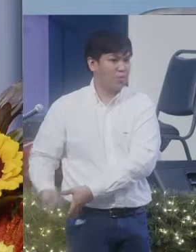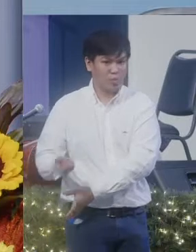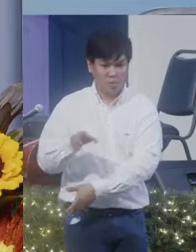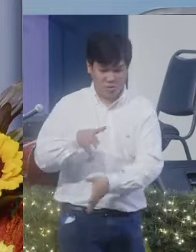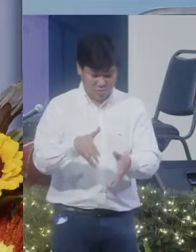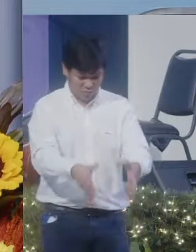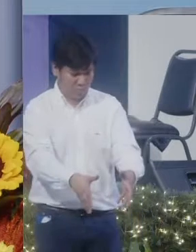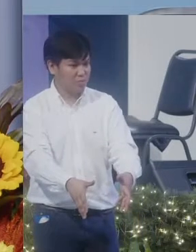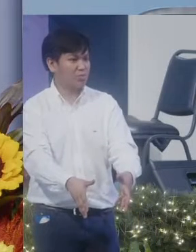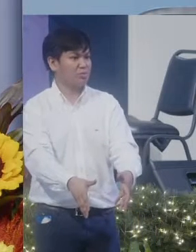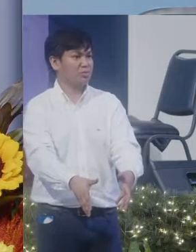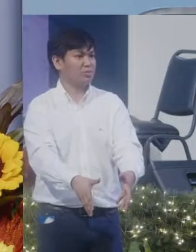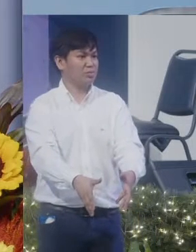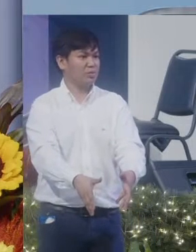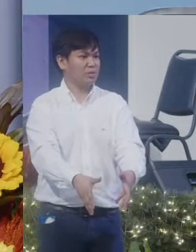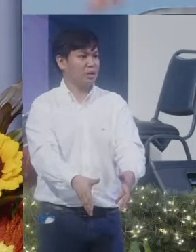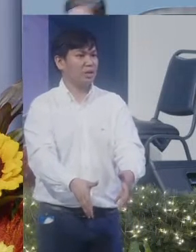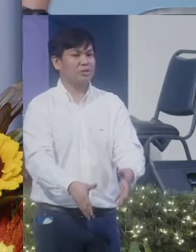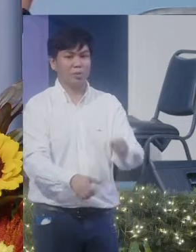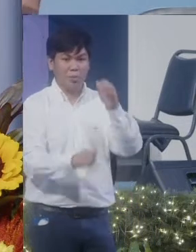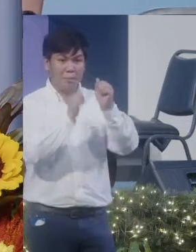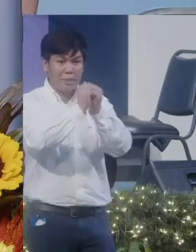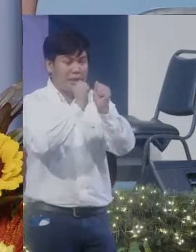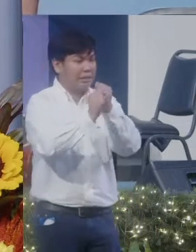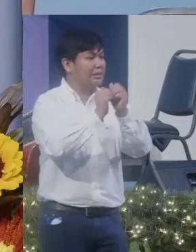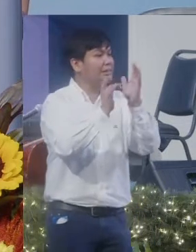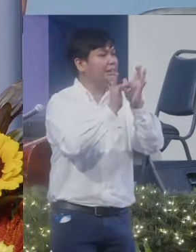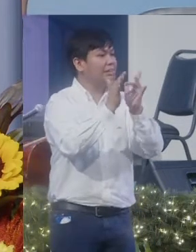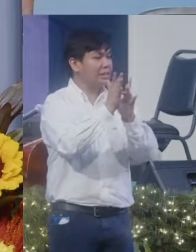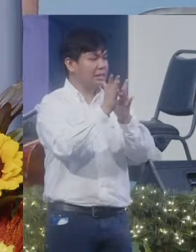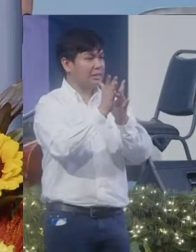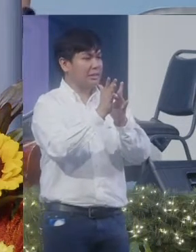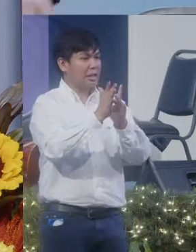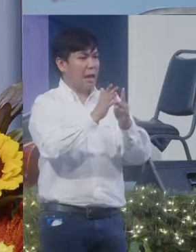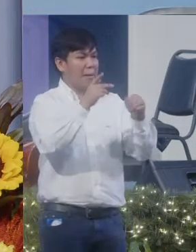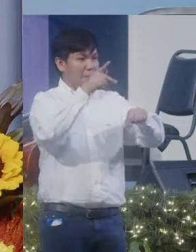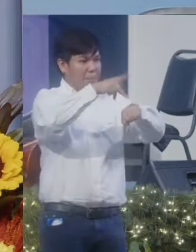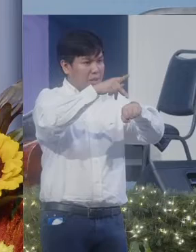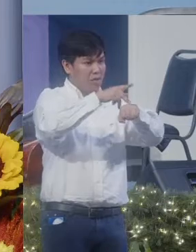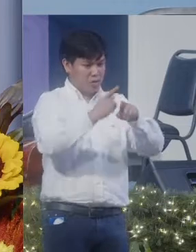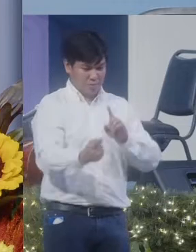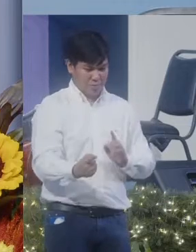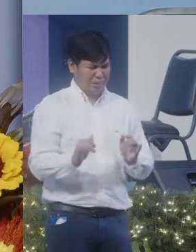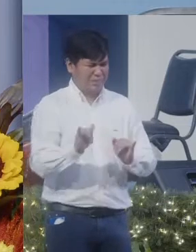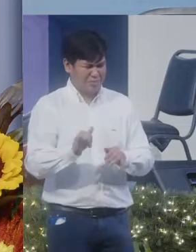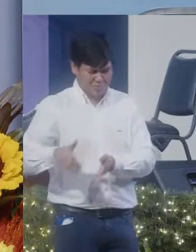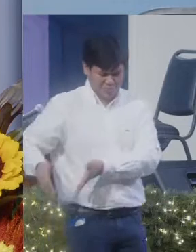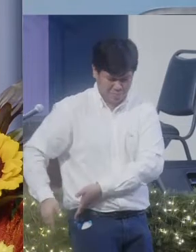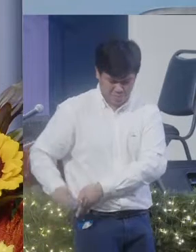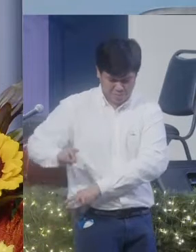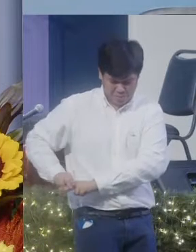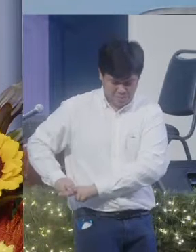Jesus. O basta malapit lang siya. Basta sila lang dalawa siguro ang nasa boat. O baka kasama nila si Andrew.